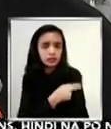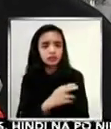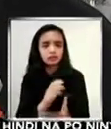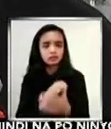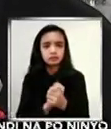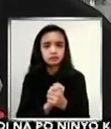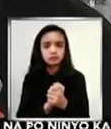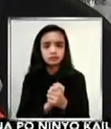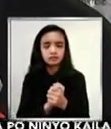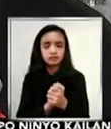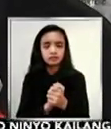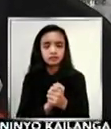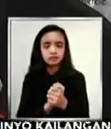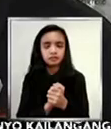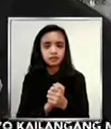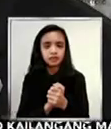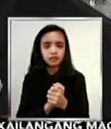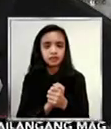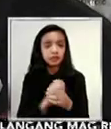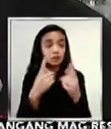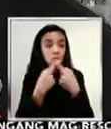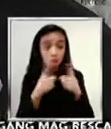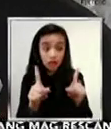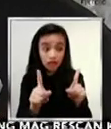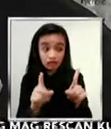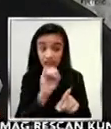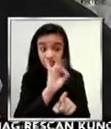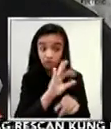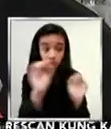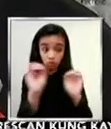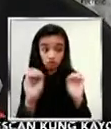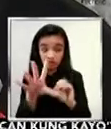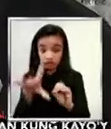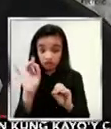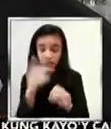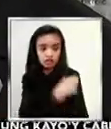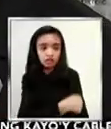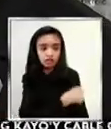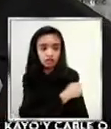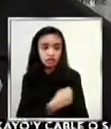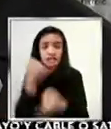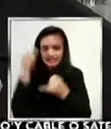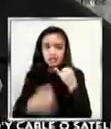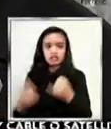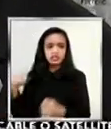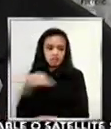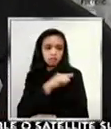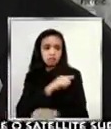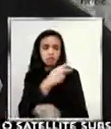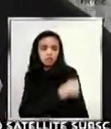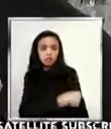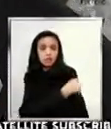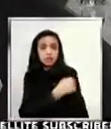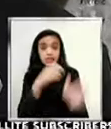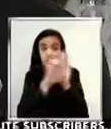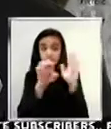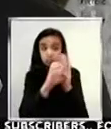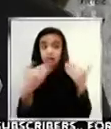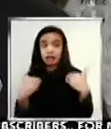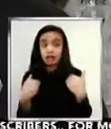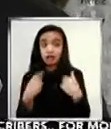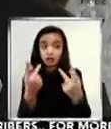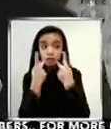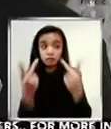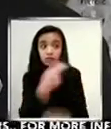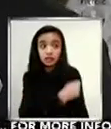Pero pag wala kayong nakita, pwede nyo kaming gawing last option. Kunyari, wala kayong nakita ang pampublikong ospital, daanan nyo na sa bahay din yung pang-down,